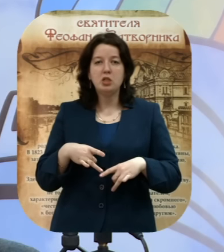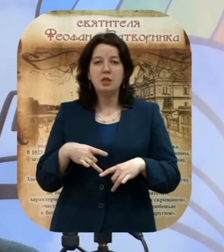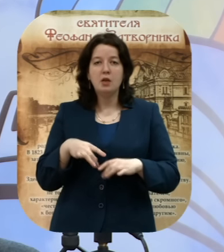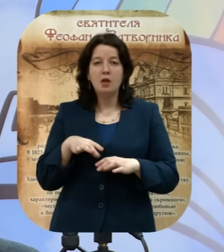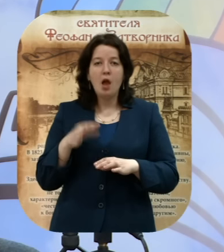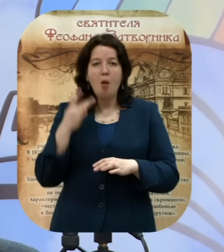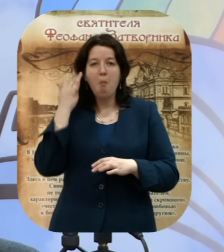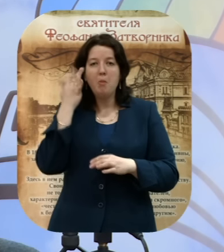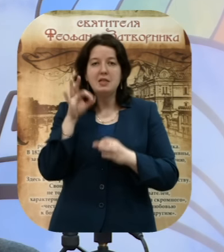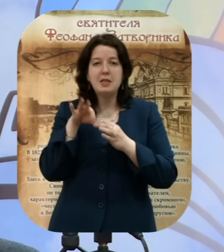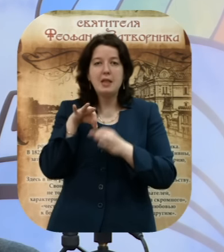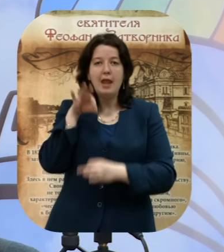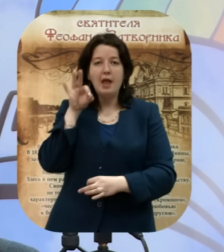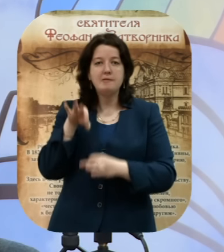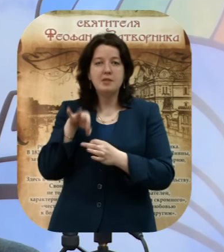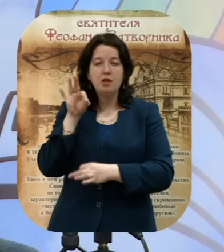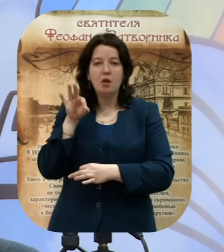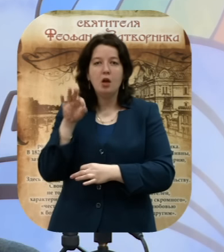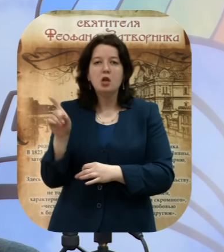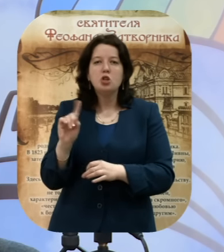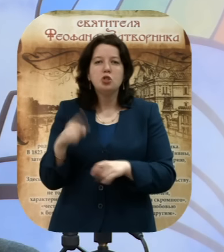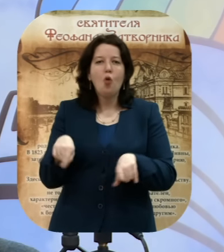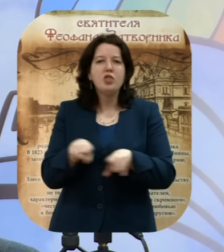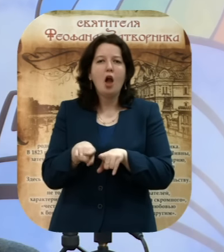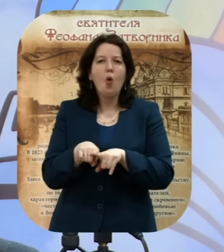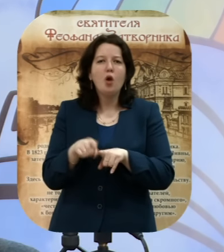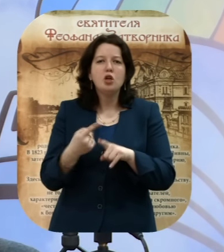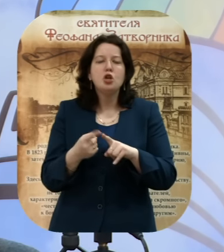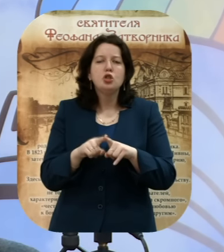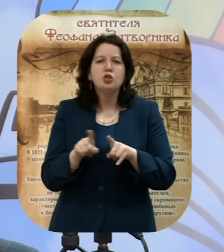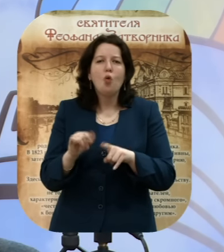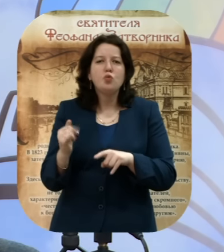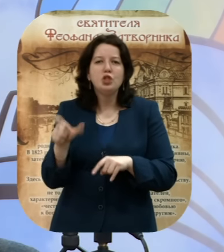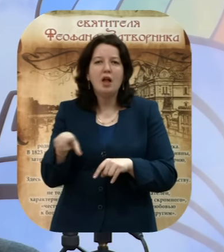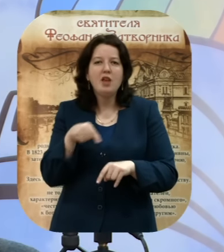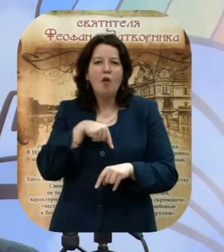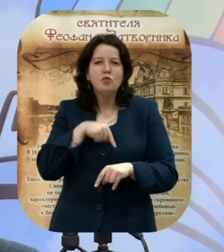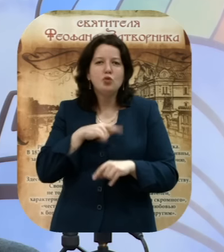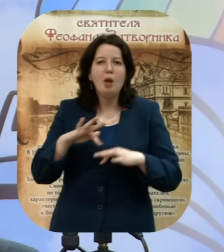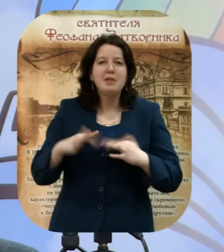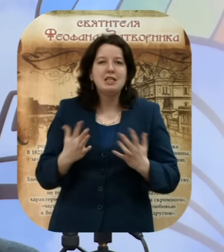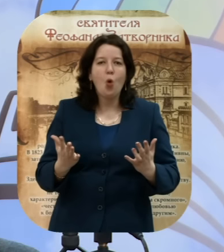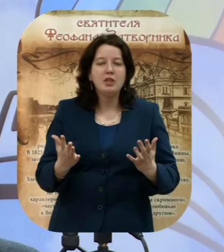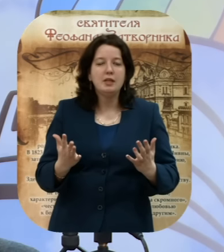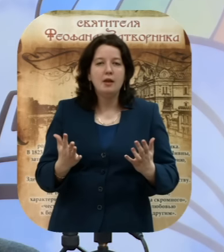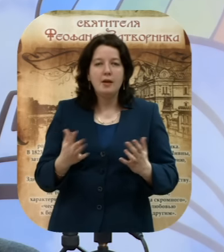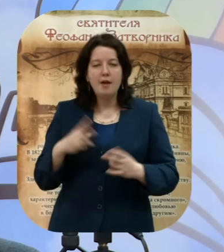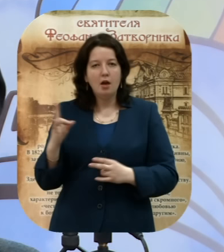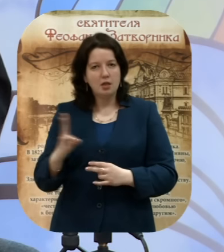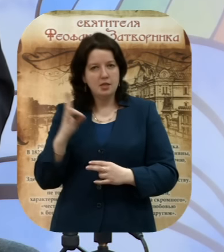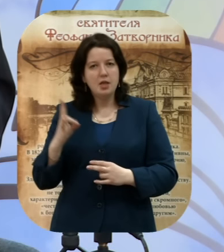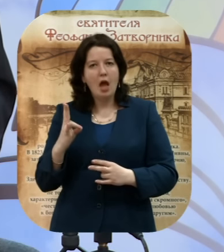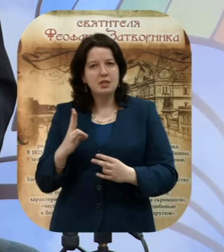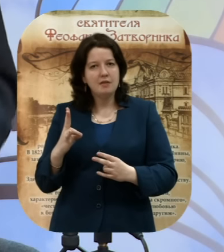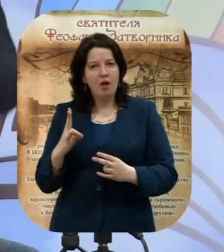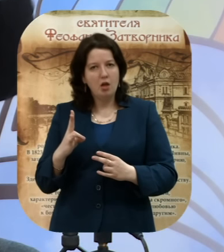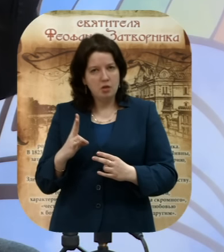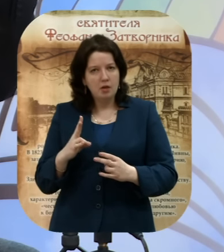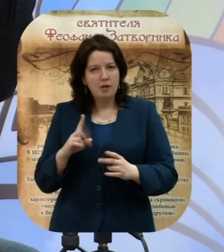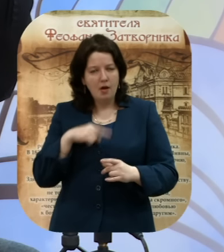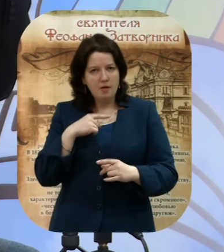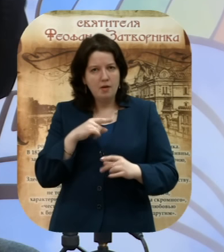тростник. Что такое? Что это в душе такое? Христианство утверждает реальность. Это